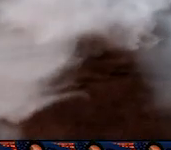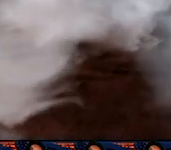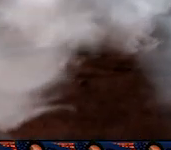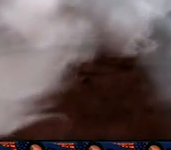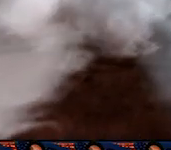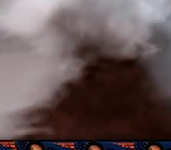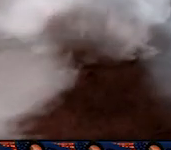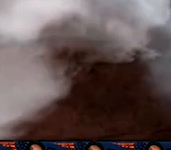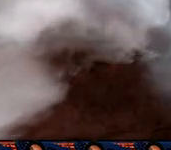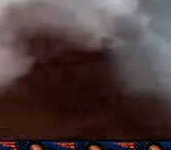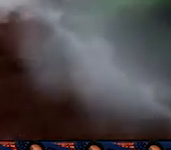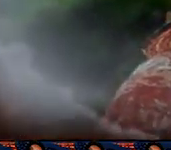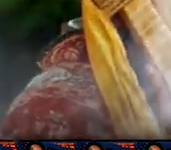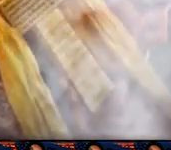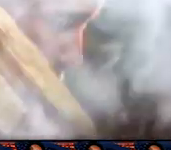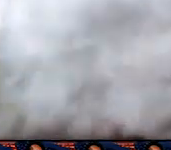ኃጢአትማ፣